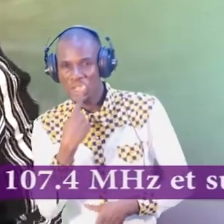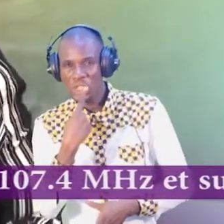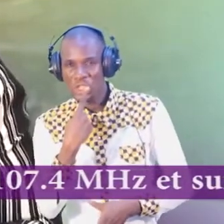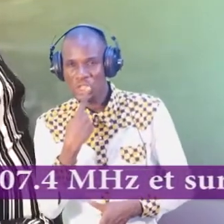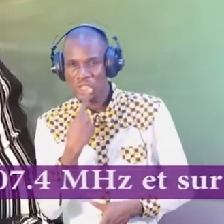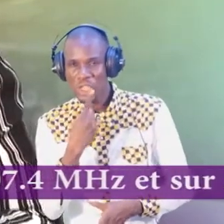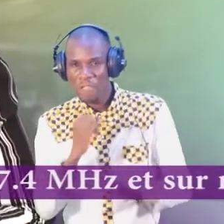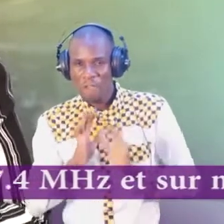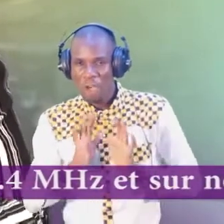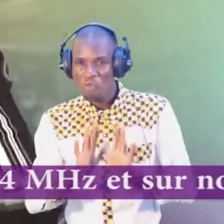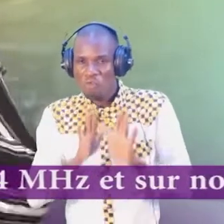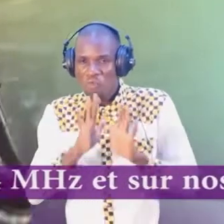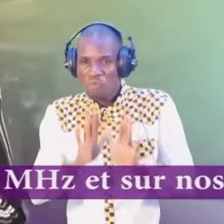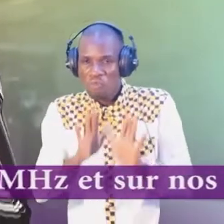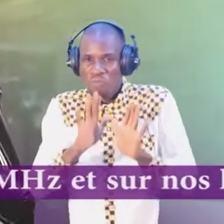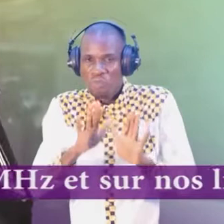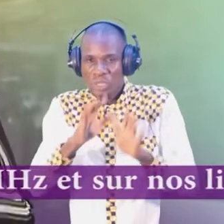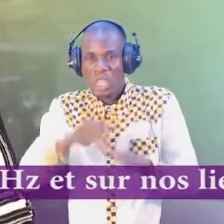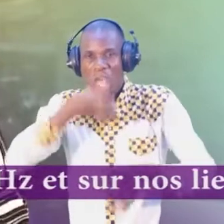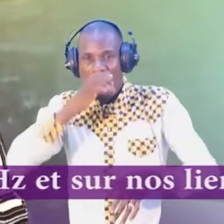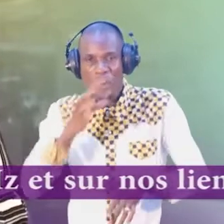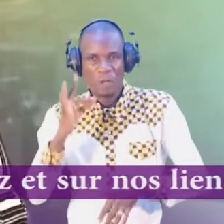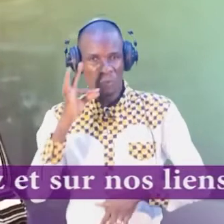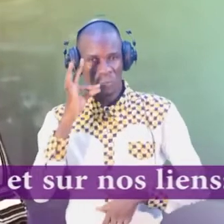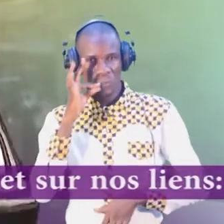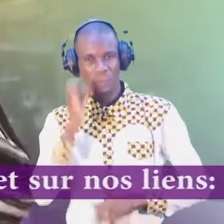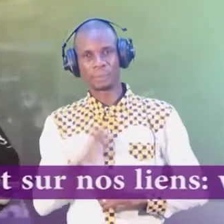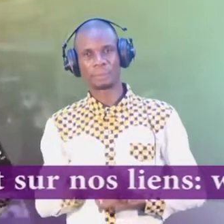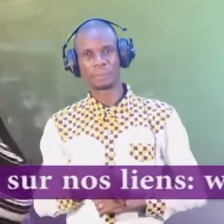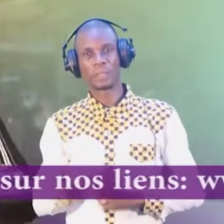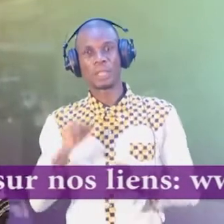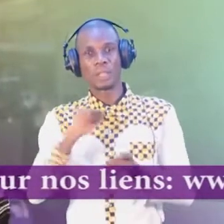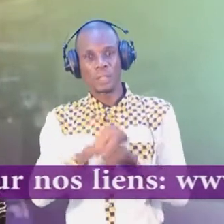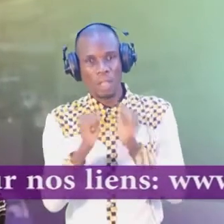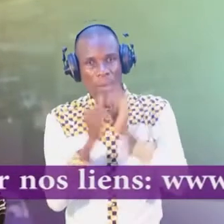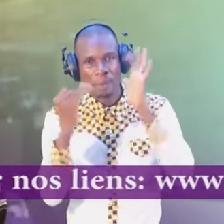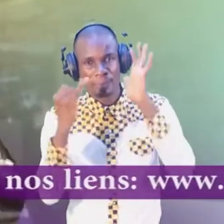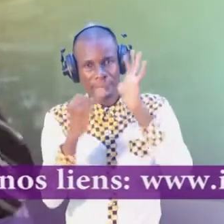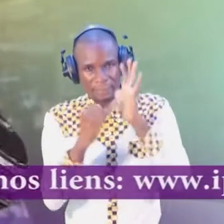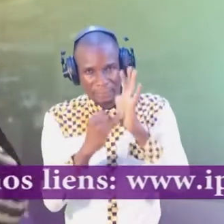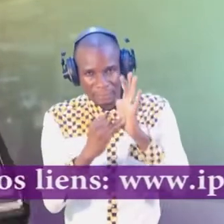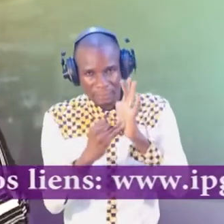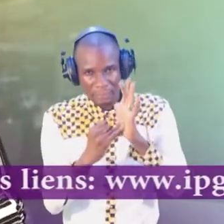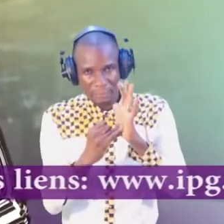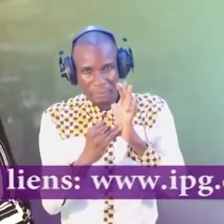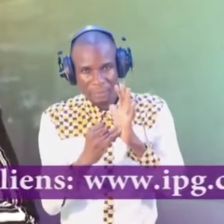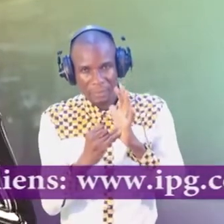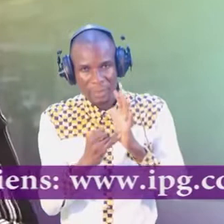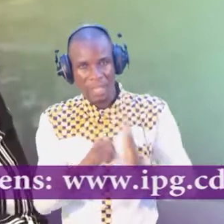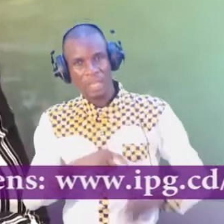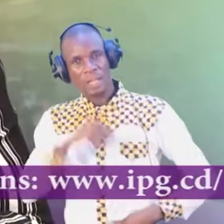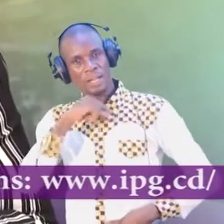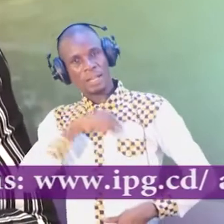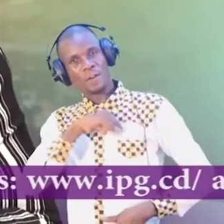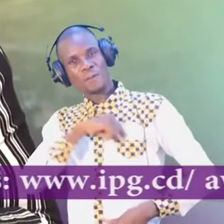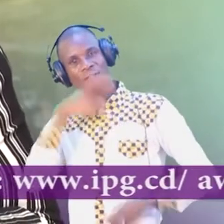la liboso te yekola sika ko bonde la koloba na Nzambe sungangai natika likamboyo. Makomieza liko